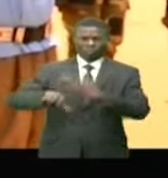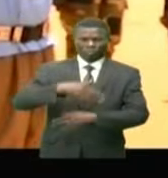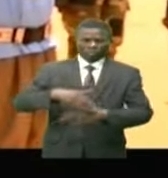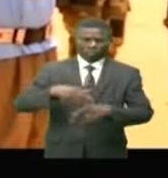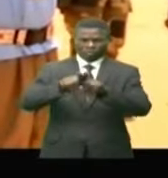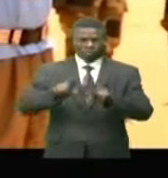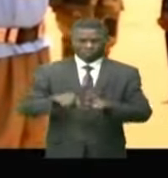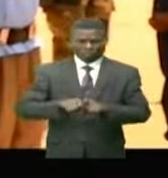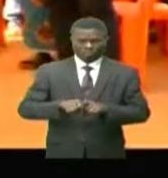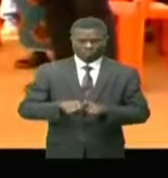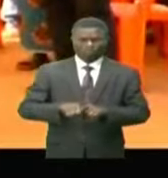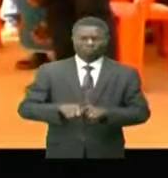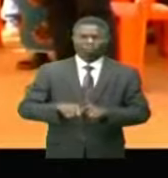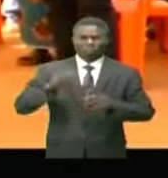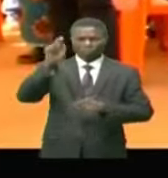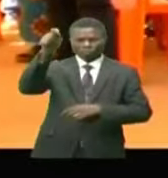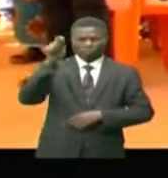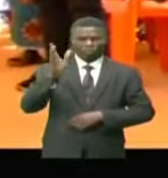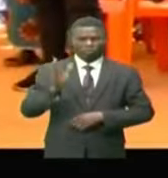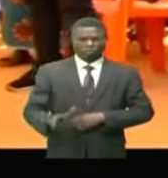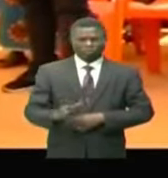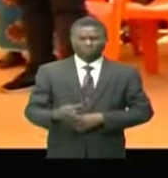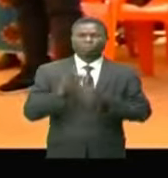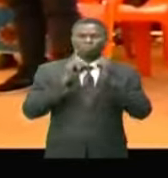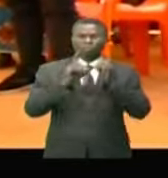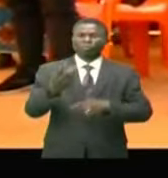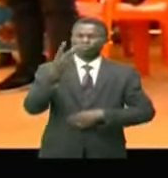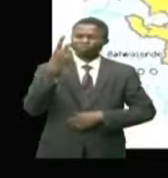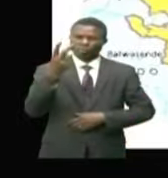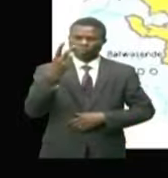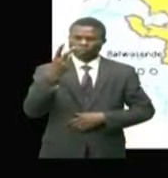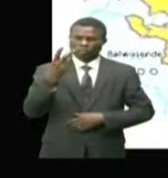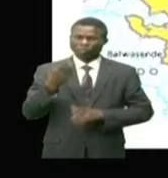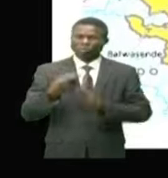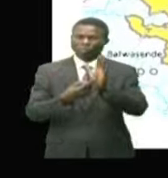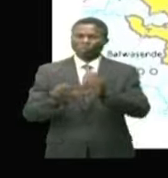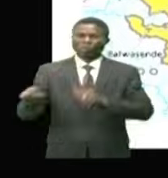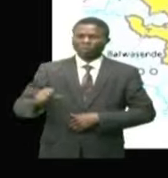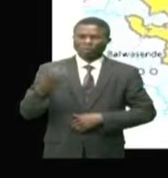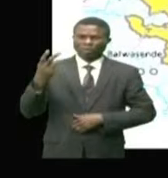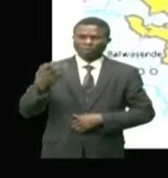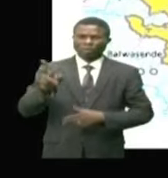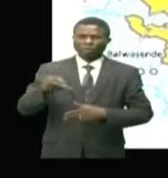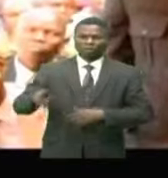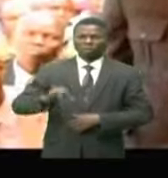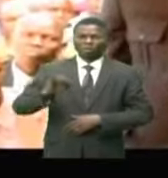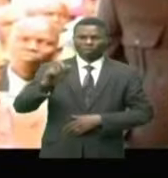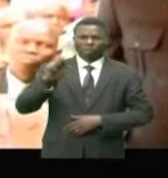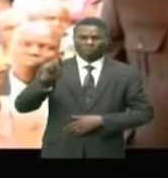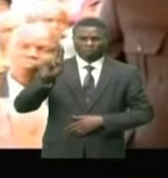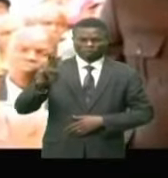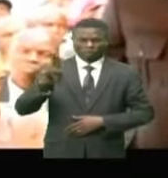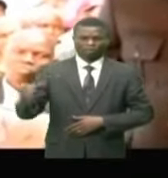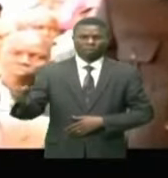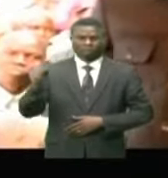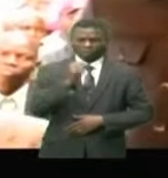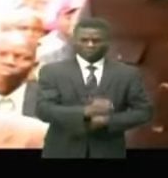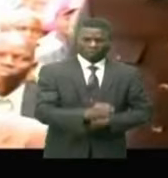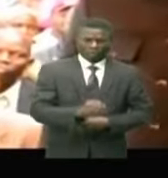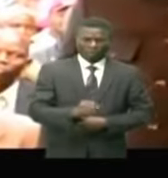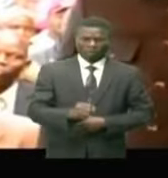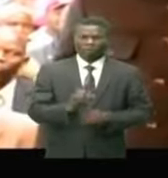les clivages divisionnistes, des mots qui rongent ces deux secteurs en province de l'Ituri. Installation qui est